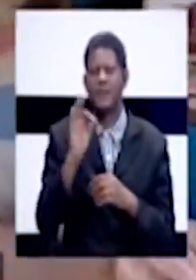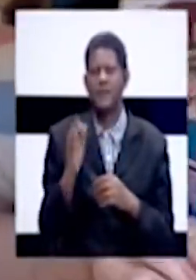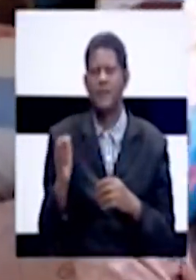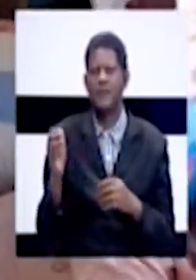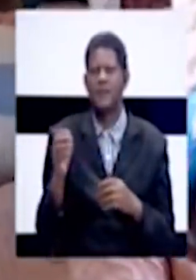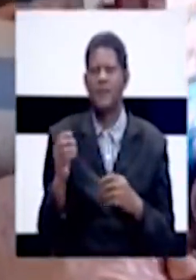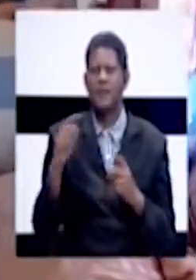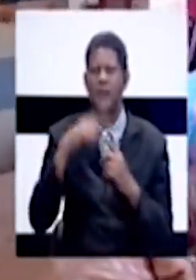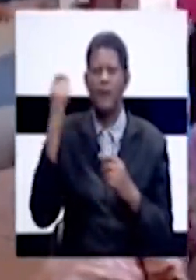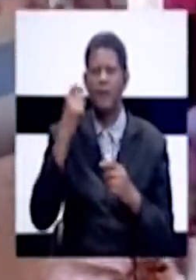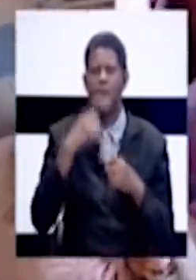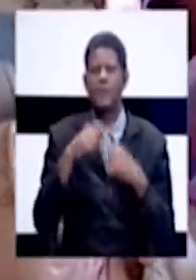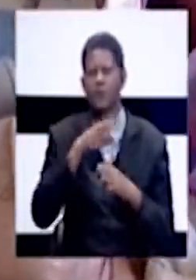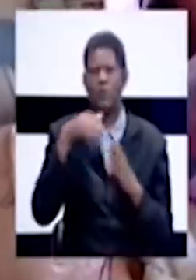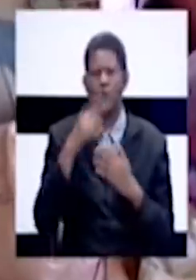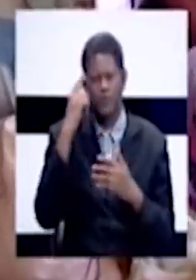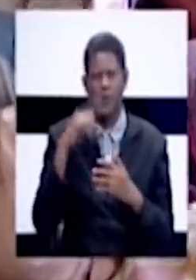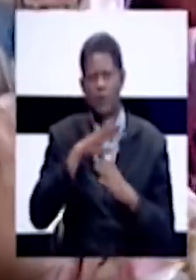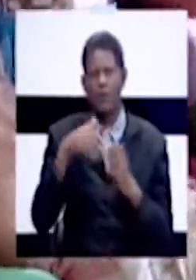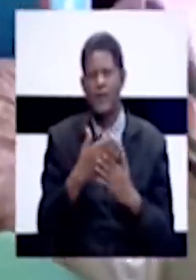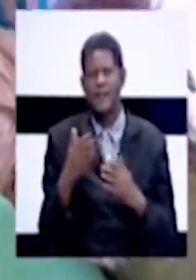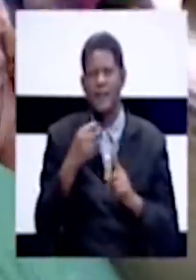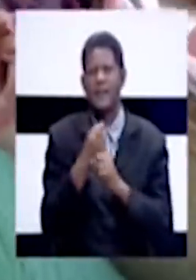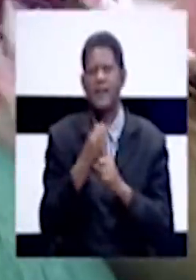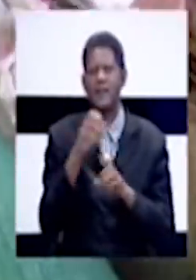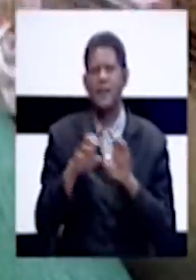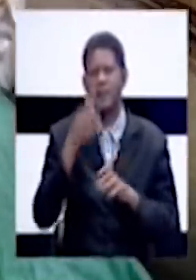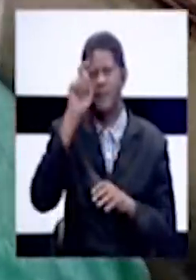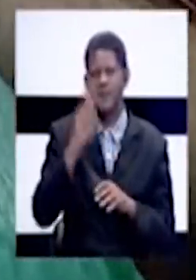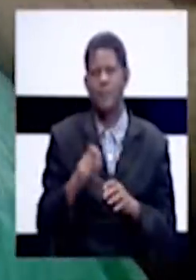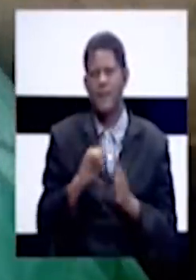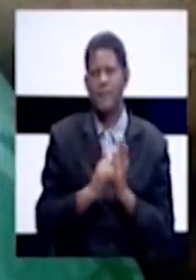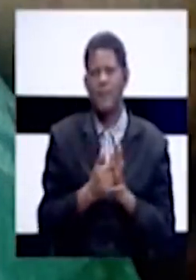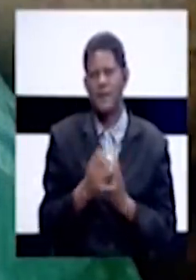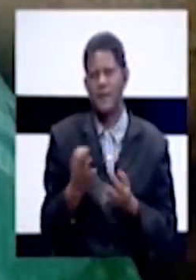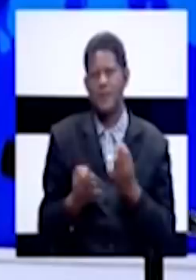بسار عوتنا كل تقراوي كل مدايك ألسخ قبر كمزق بعد ما حبيرو